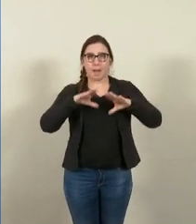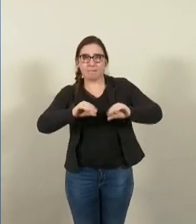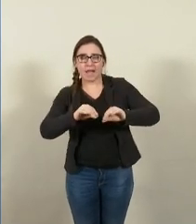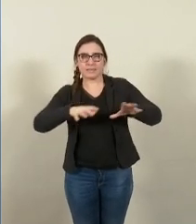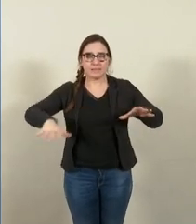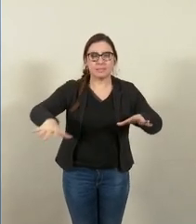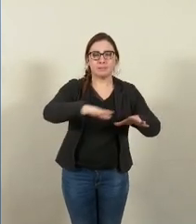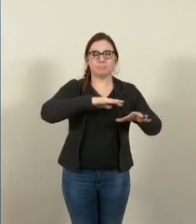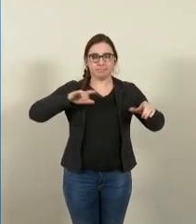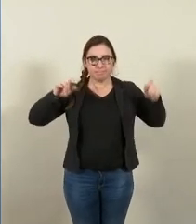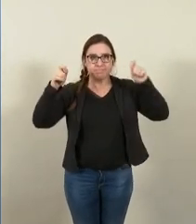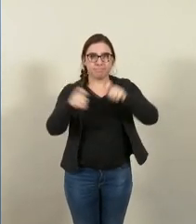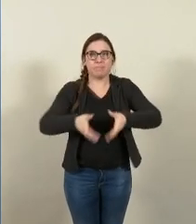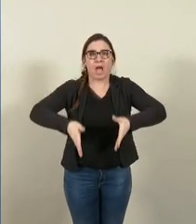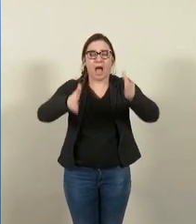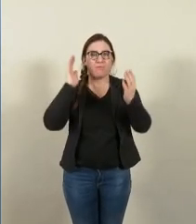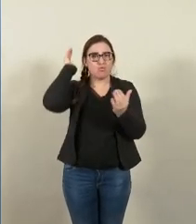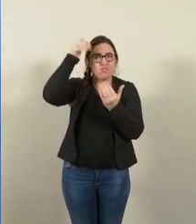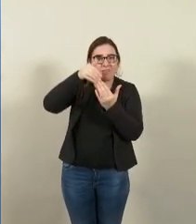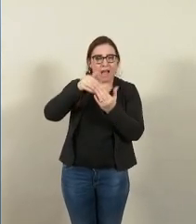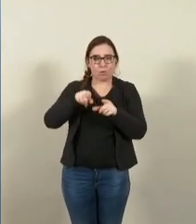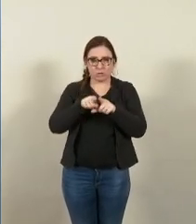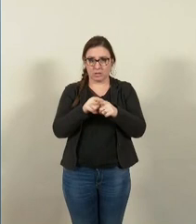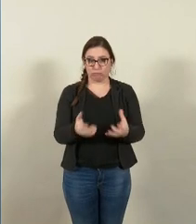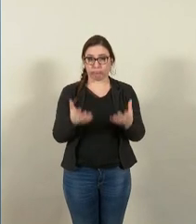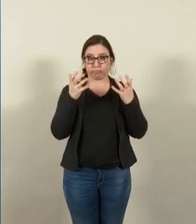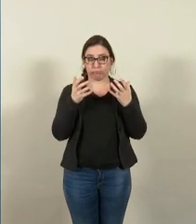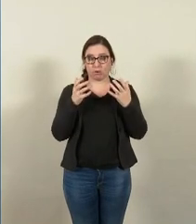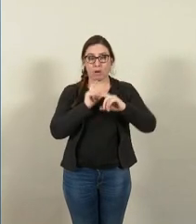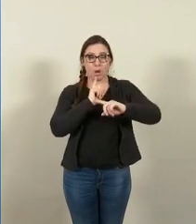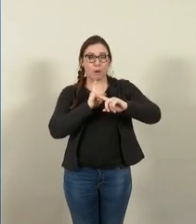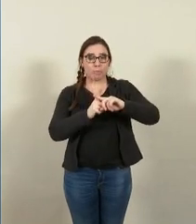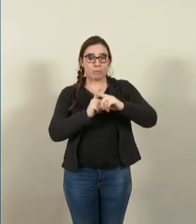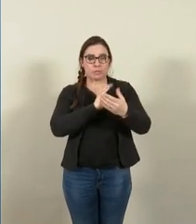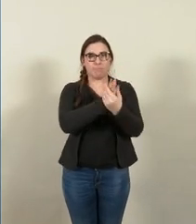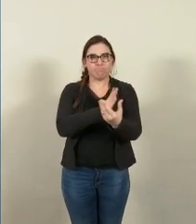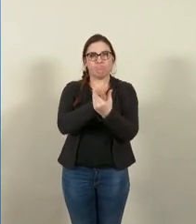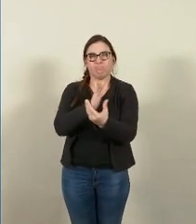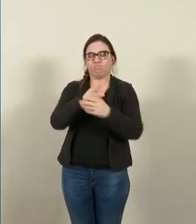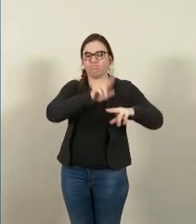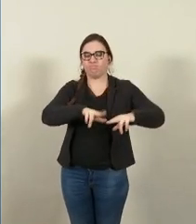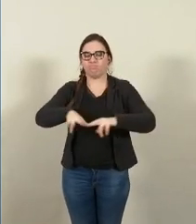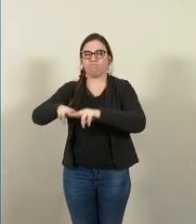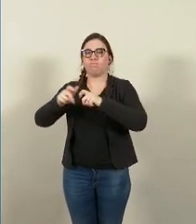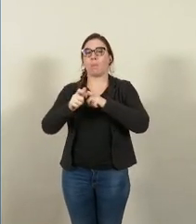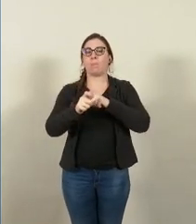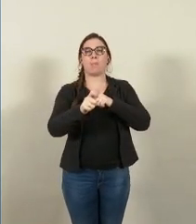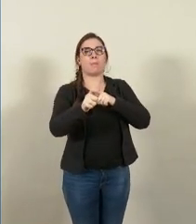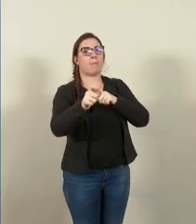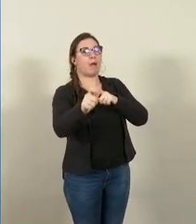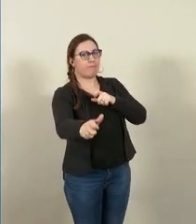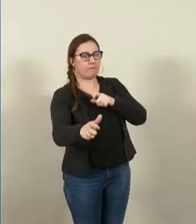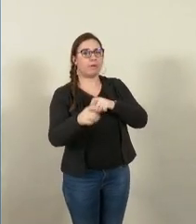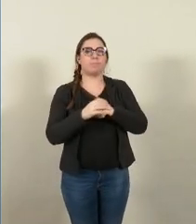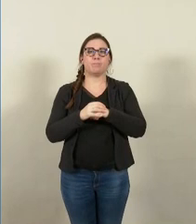transformation imminente de l'avenue Jan d'Arc en est un exemple ainsi que les interventions qui seront réalisé par la suite demain par les